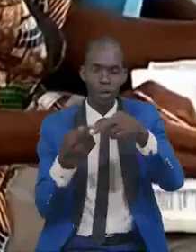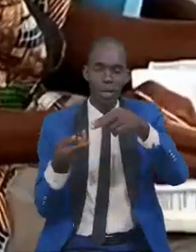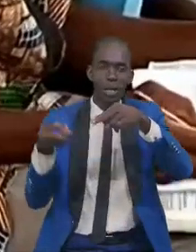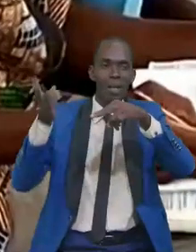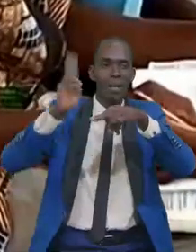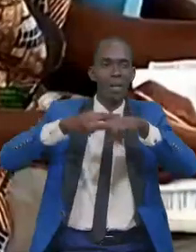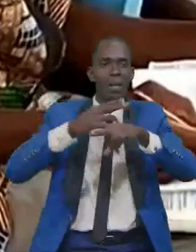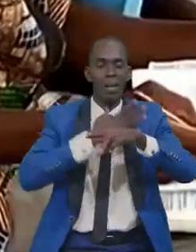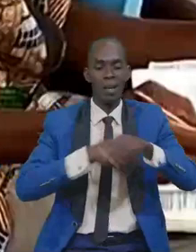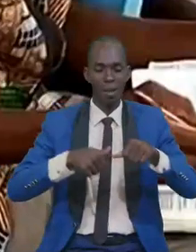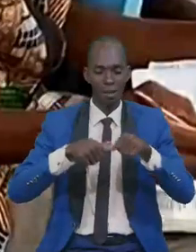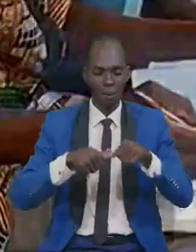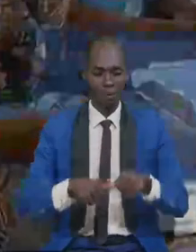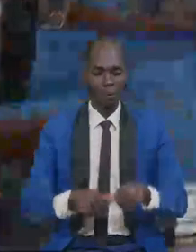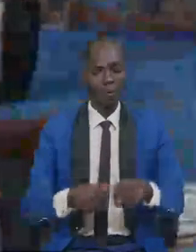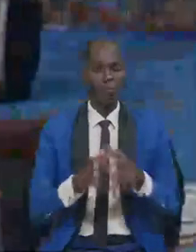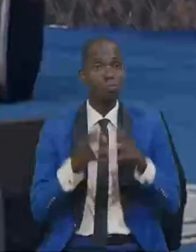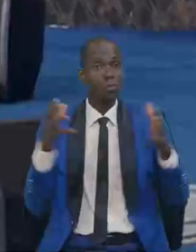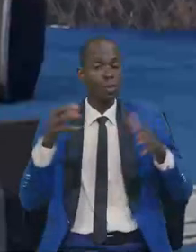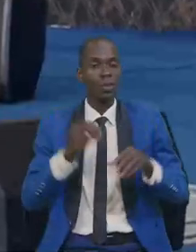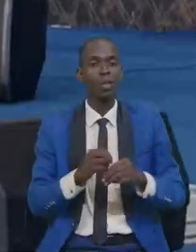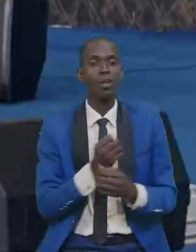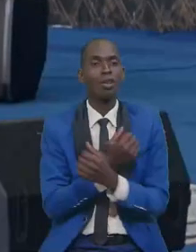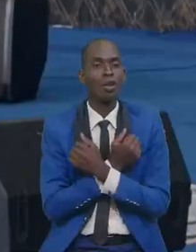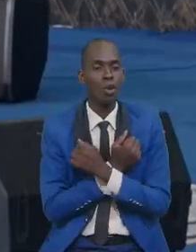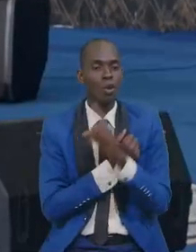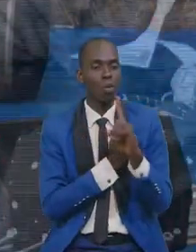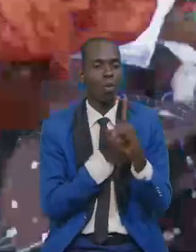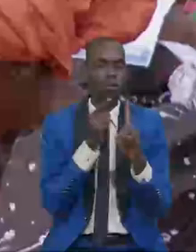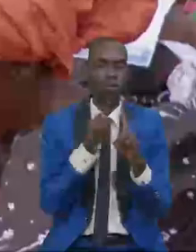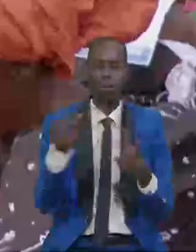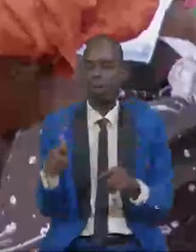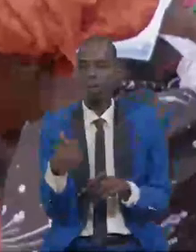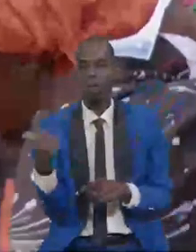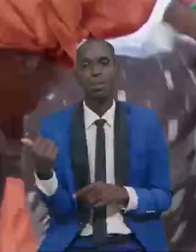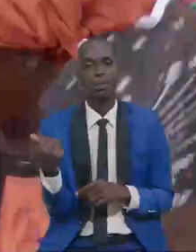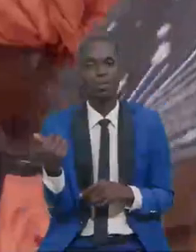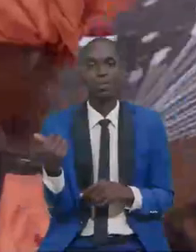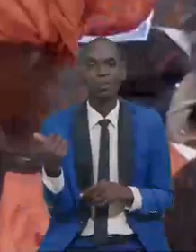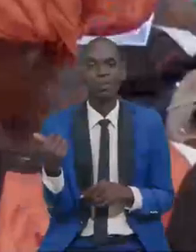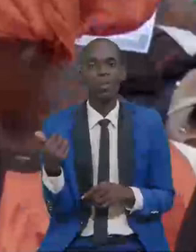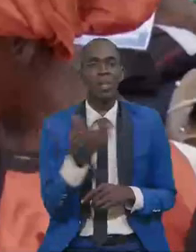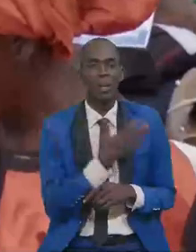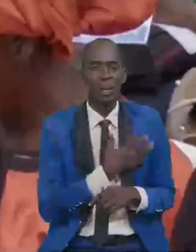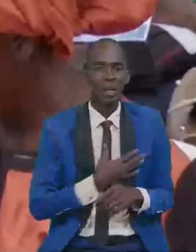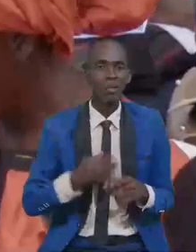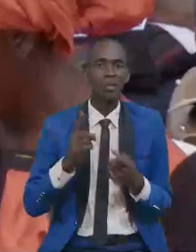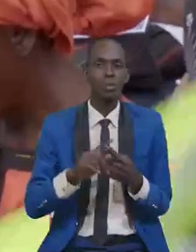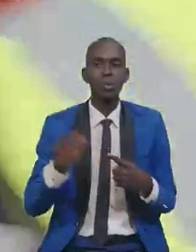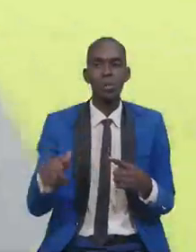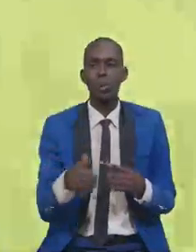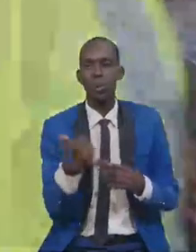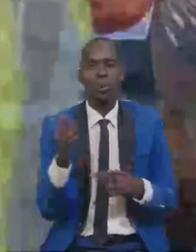Que le Seigneur augmente de plus en plus parmi vous et à l'égard de tous cette charité que